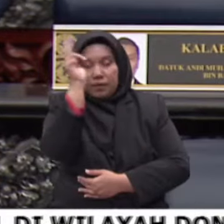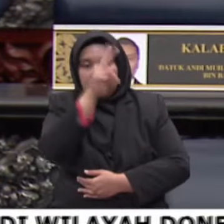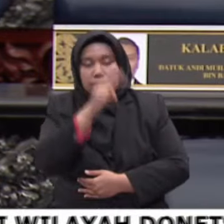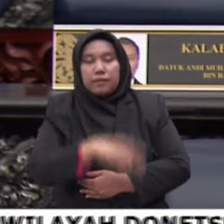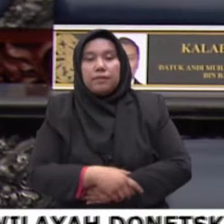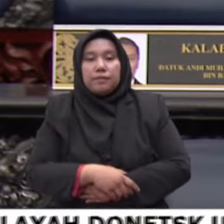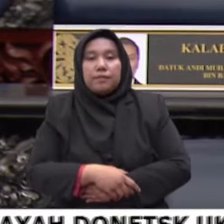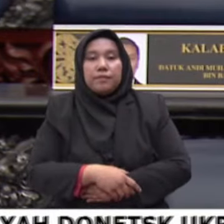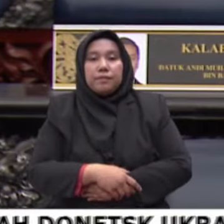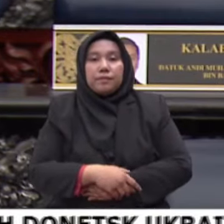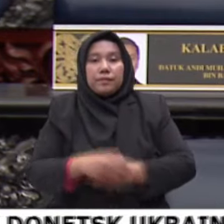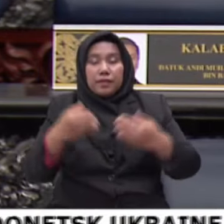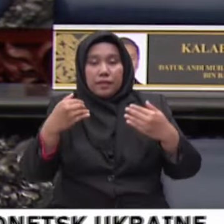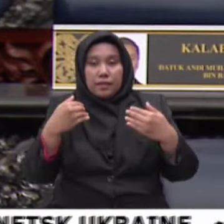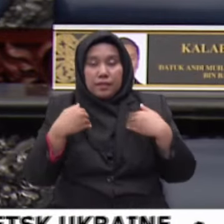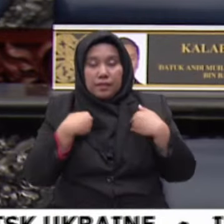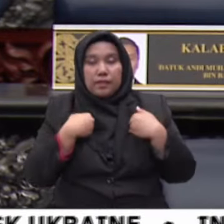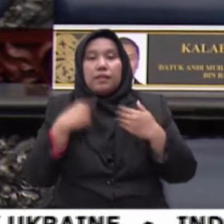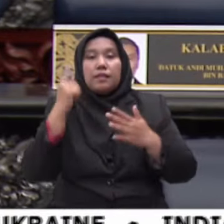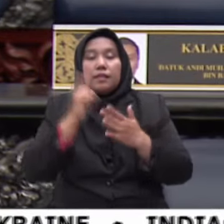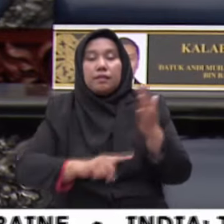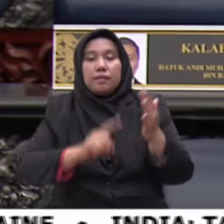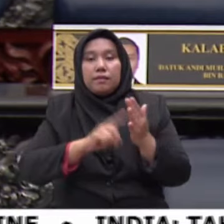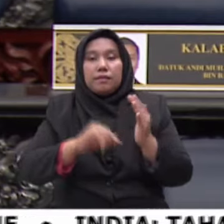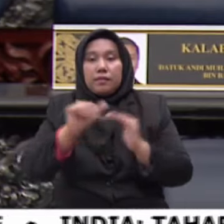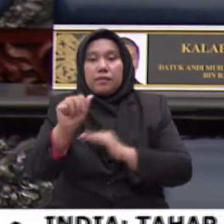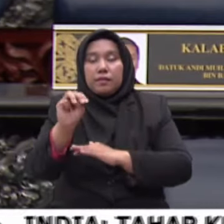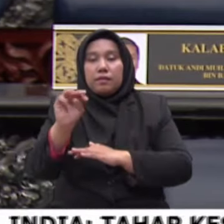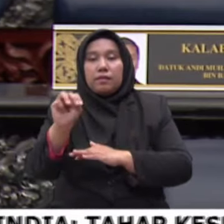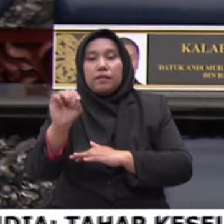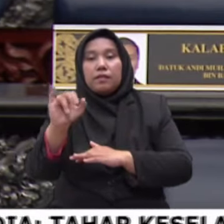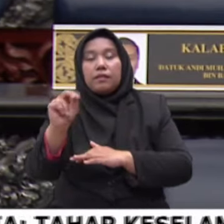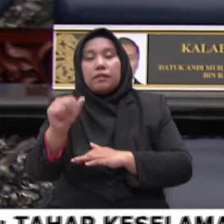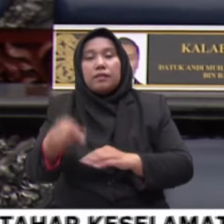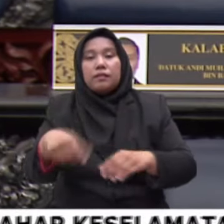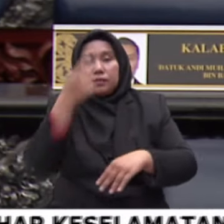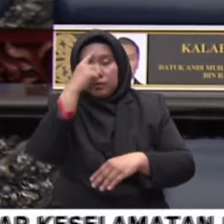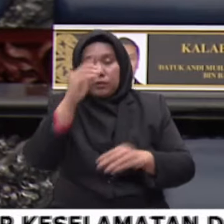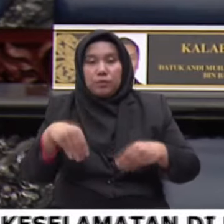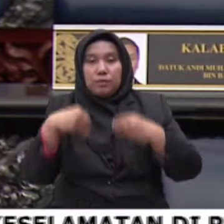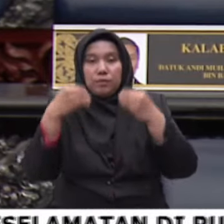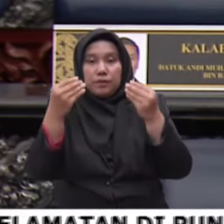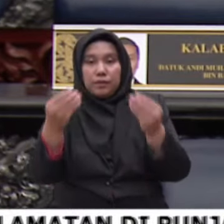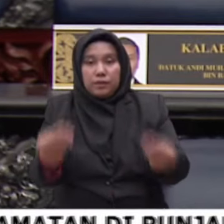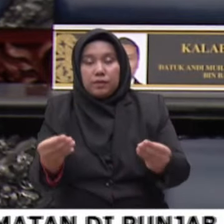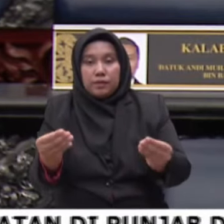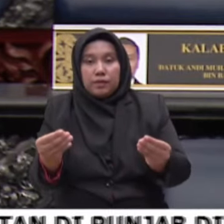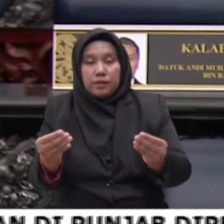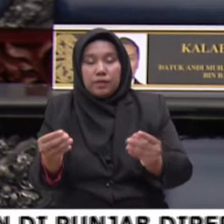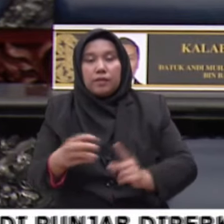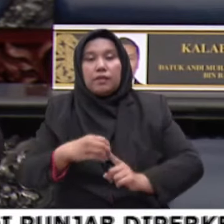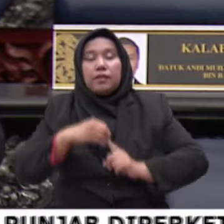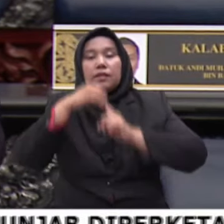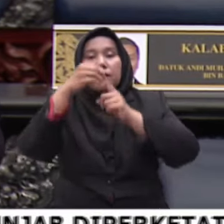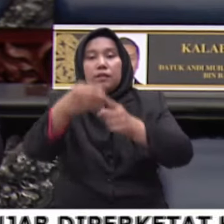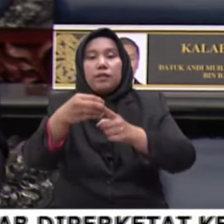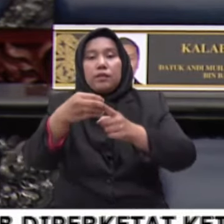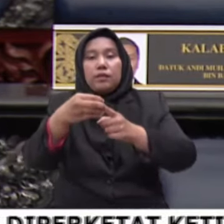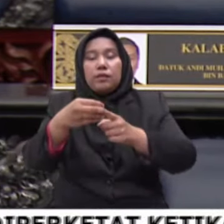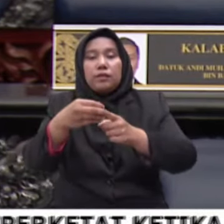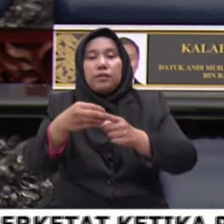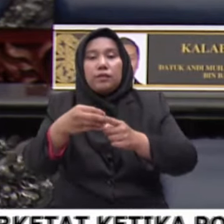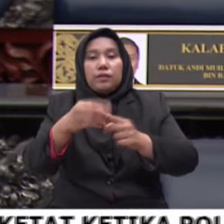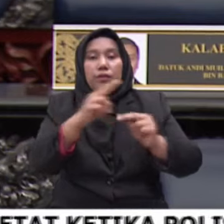Apakah terdapat sebarang jaminan oleh kementerian untuk memberikan keutamaan kepada kontraktor bumiputera